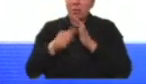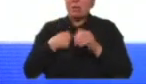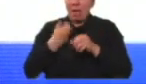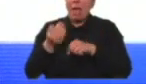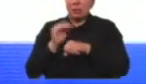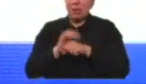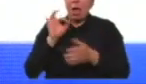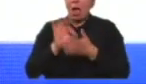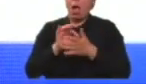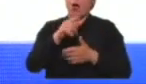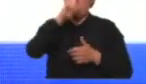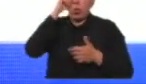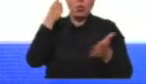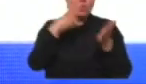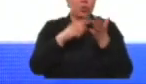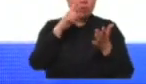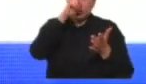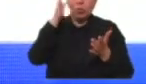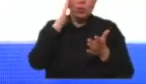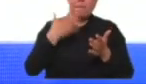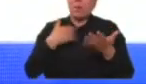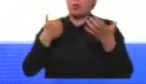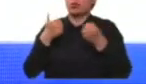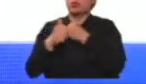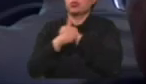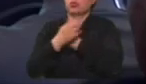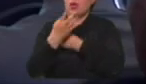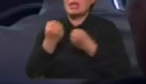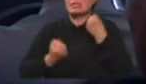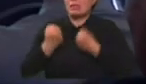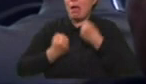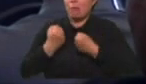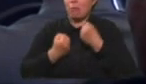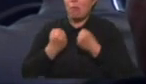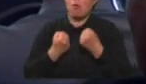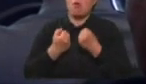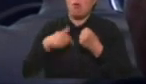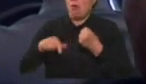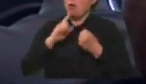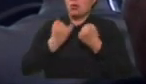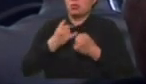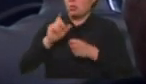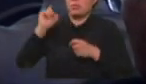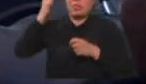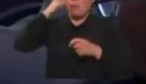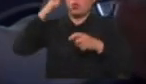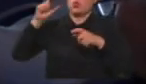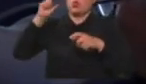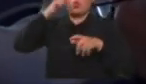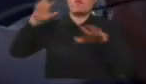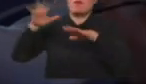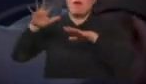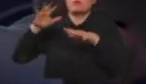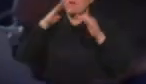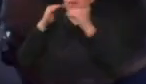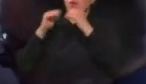Akurat w Polsce na 1000 mieszkańców przypada aż 664 samochody. I jesteśmy pod tym względem w czołówce wśród wszystkich krajów